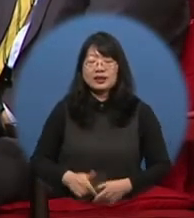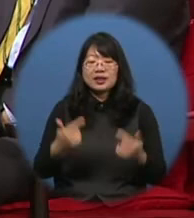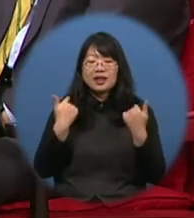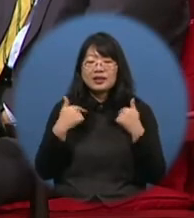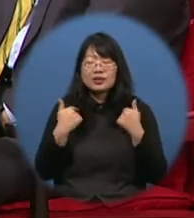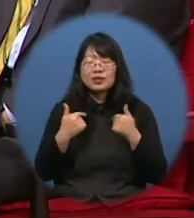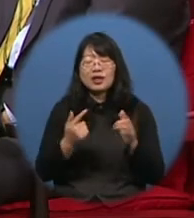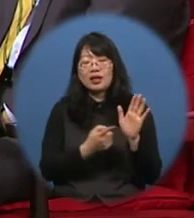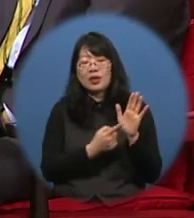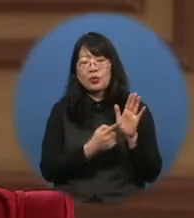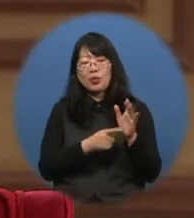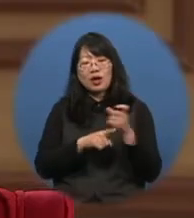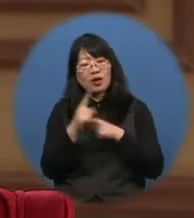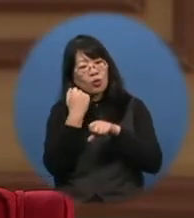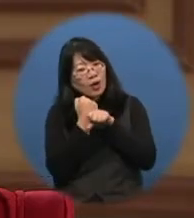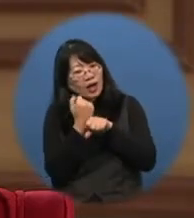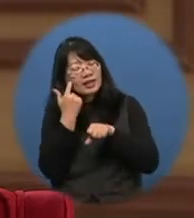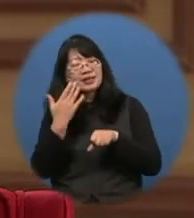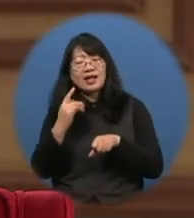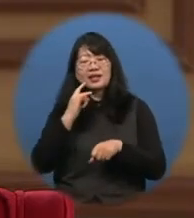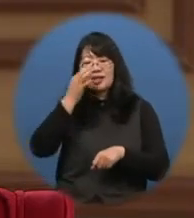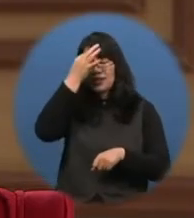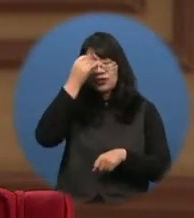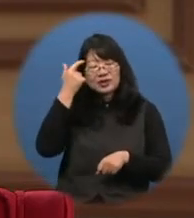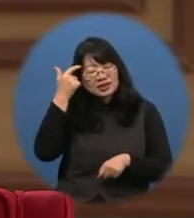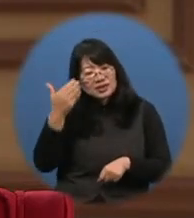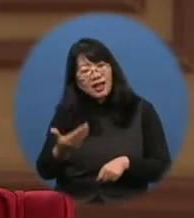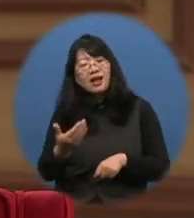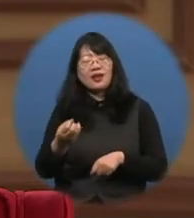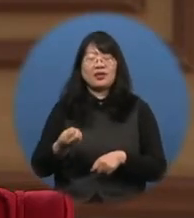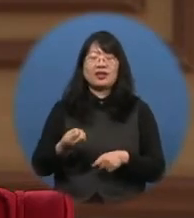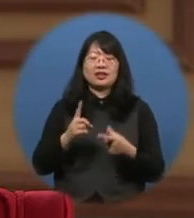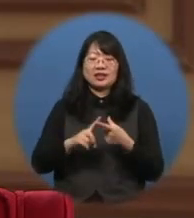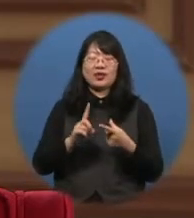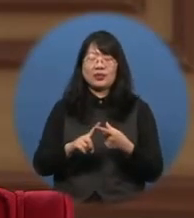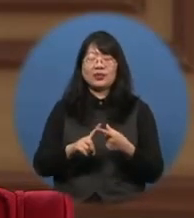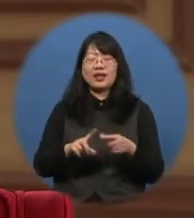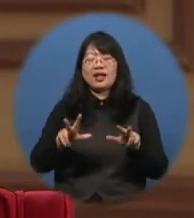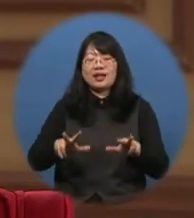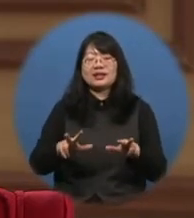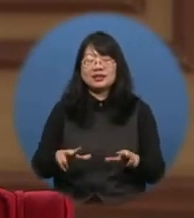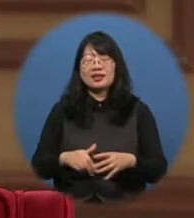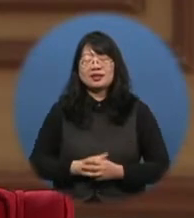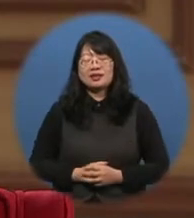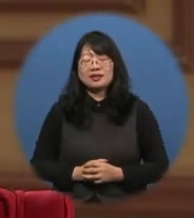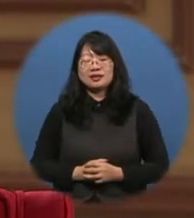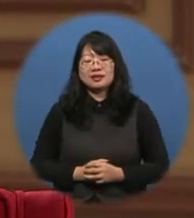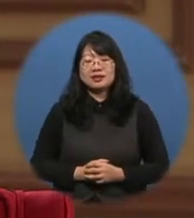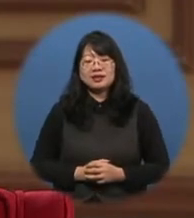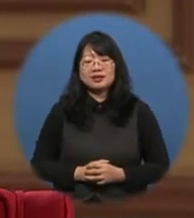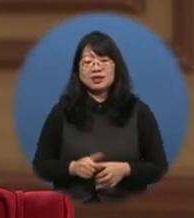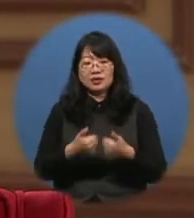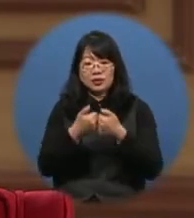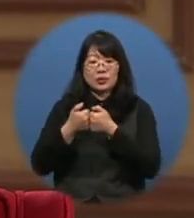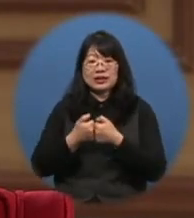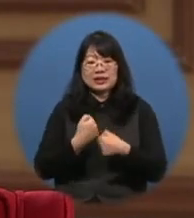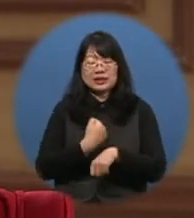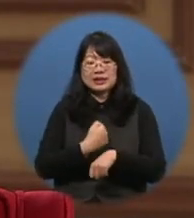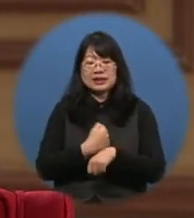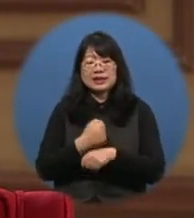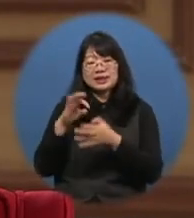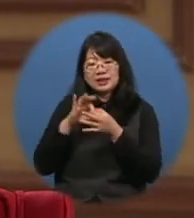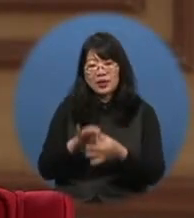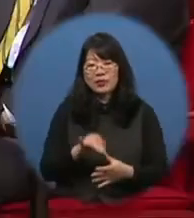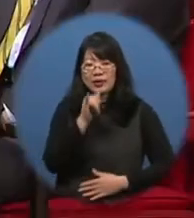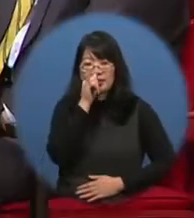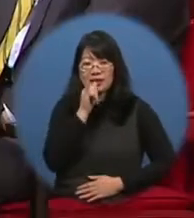뭐 광고가 과학이냐, 예술이냐, 그러니까 그것에 대한 이제 그 논의는 예.